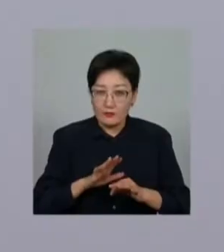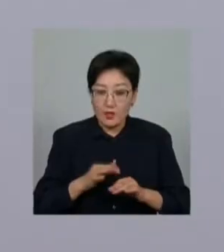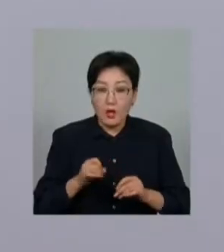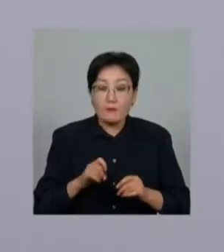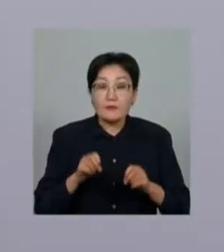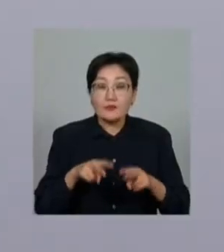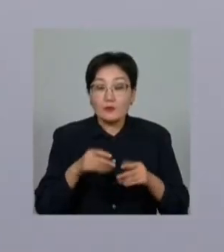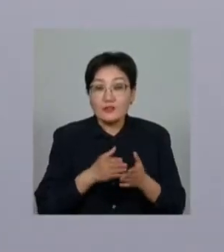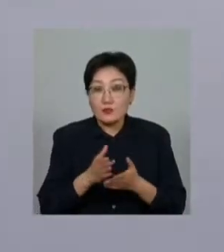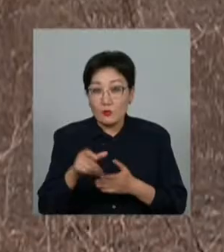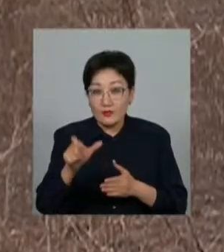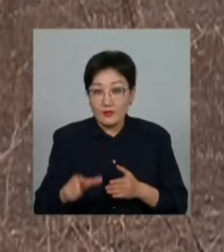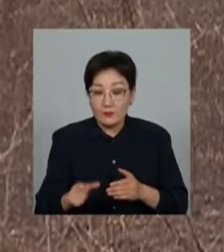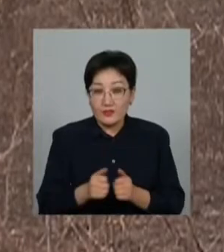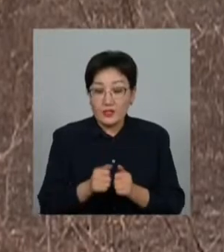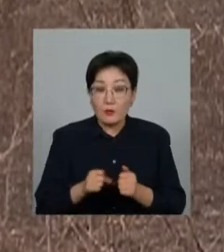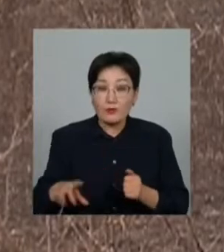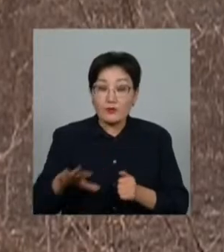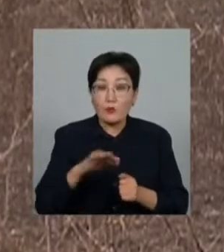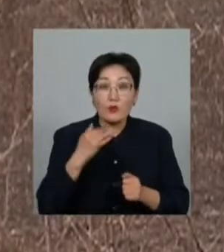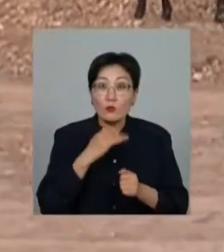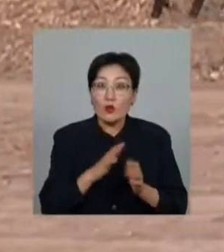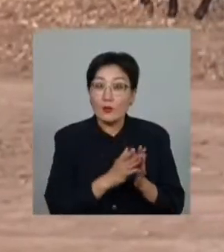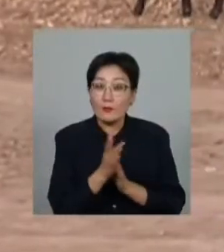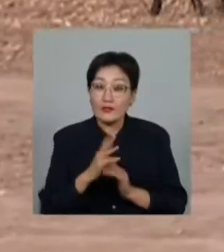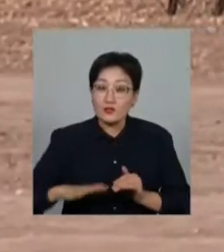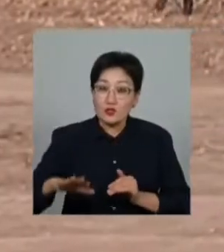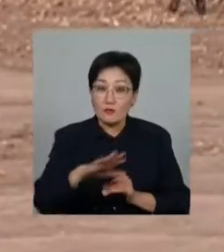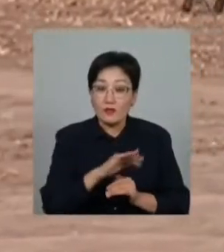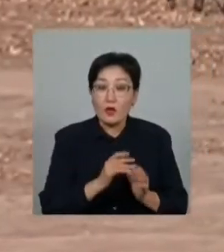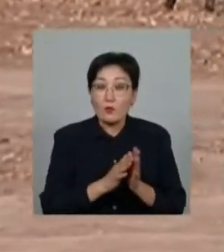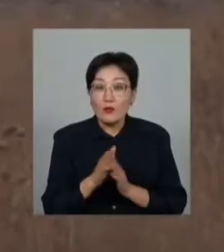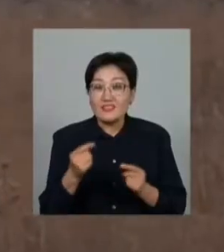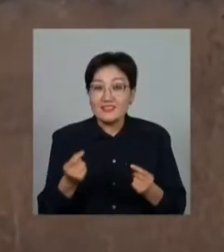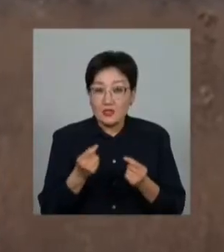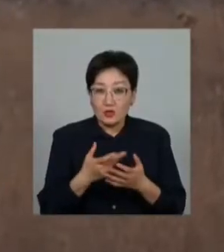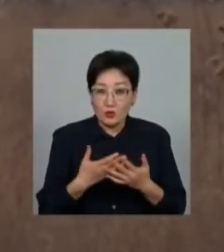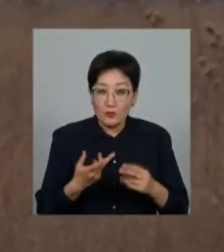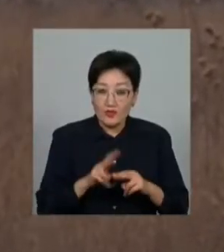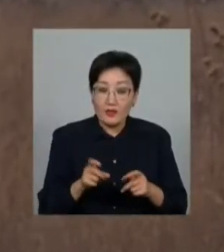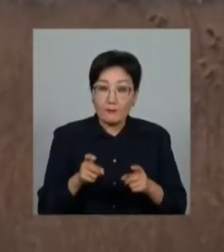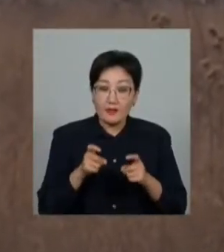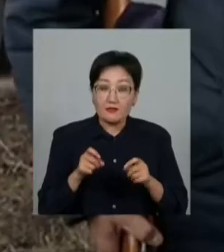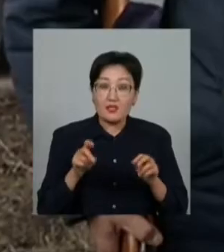орнитологов на участках вблизи аэропорта много полей где фермеры выращивают зерно а это привлекает пернатых мы специалисты